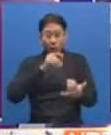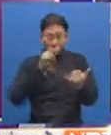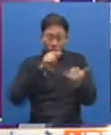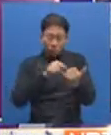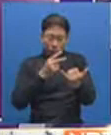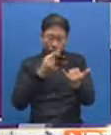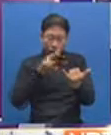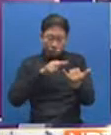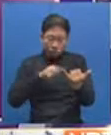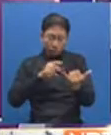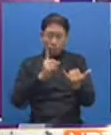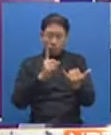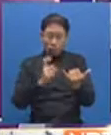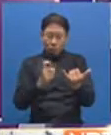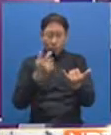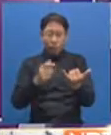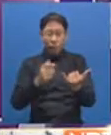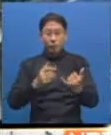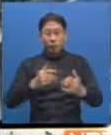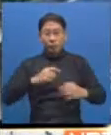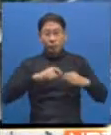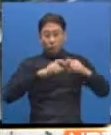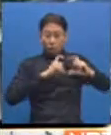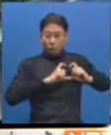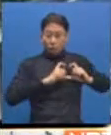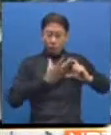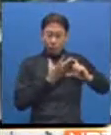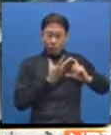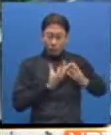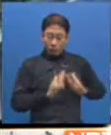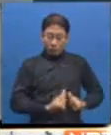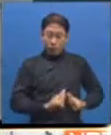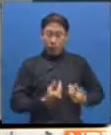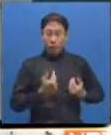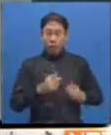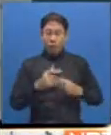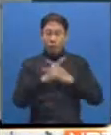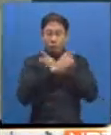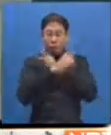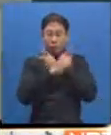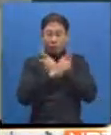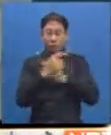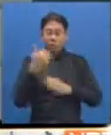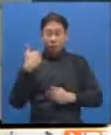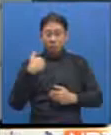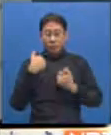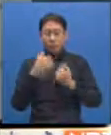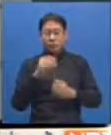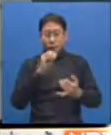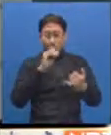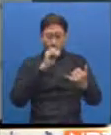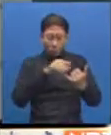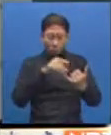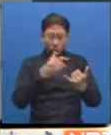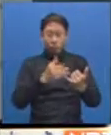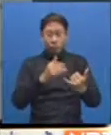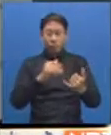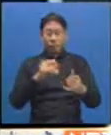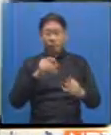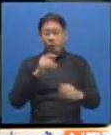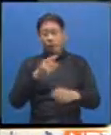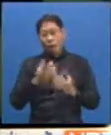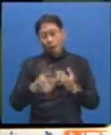ศพนะคะว่าเสียชีวิตเนื่องจากภาวะหัวใจล้มเหลวค่ะเพราะรับสารพิษเข้าไปแต่ว่าไม่ได้ระบุนะคะว่าเป็นอย่าง